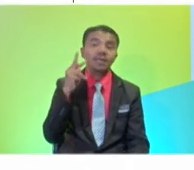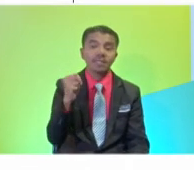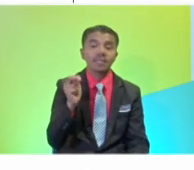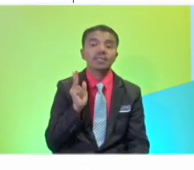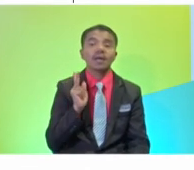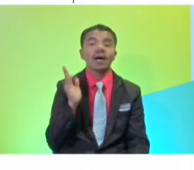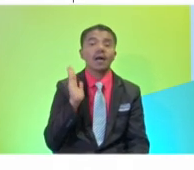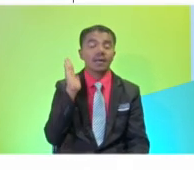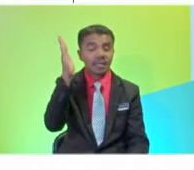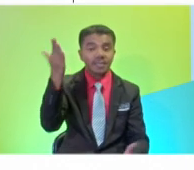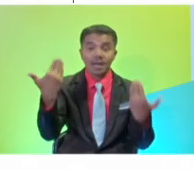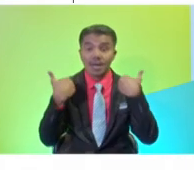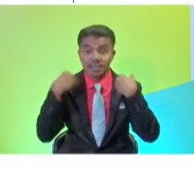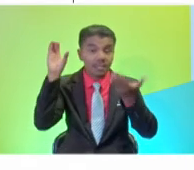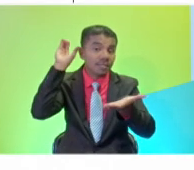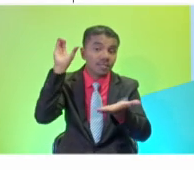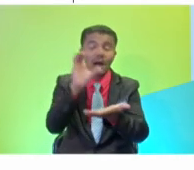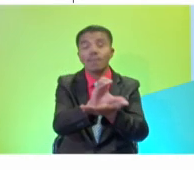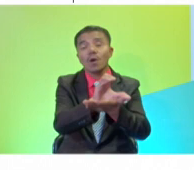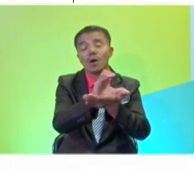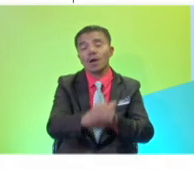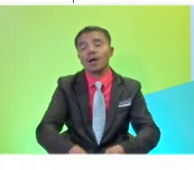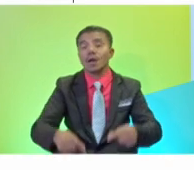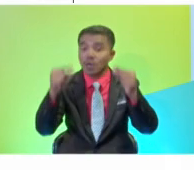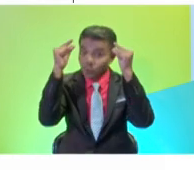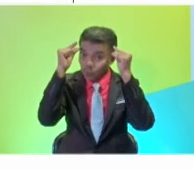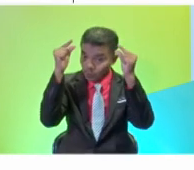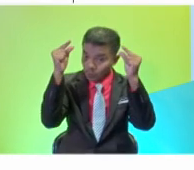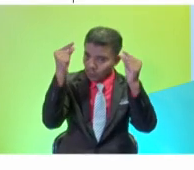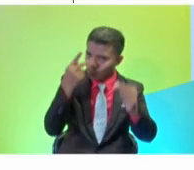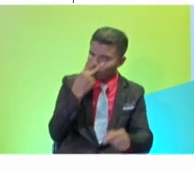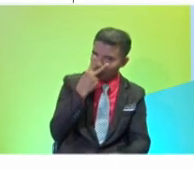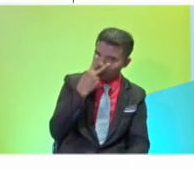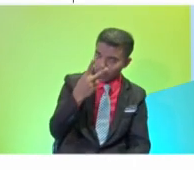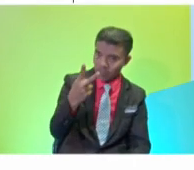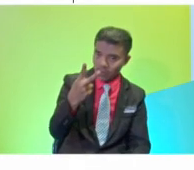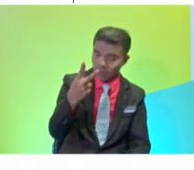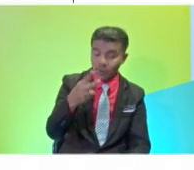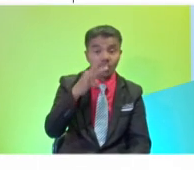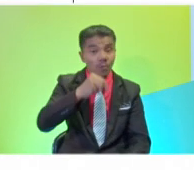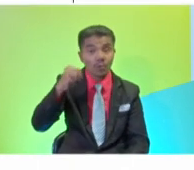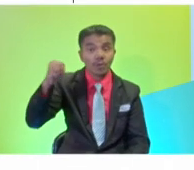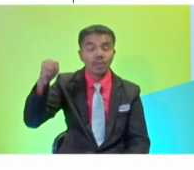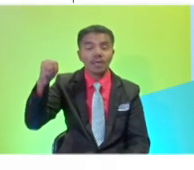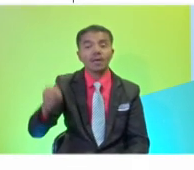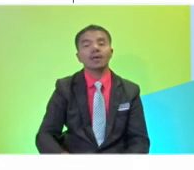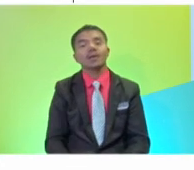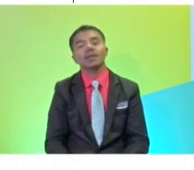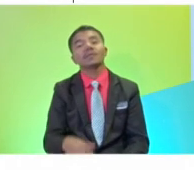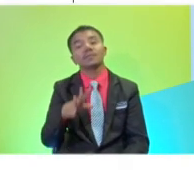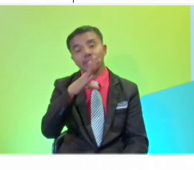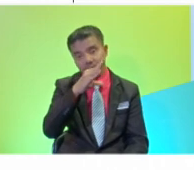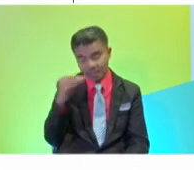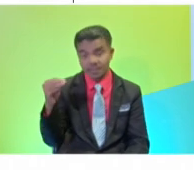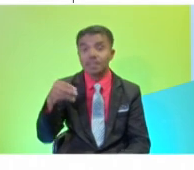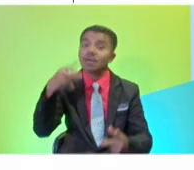pemerhatian dan bertulis Cikgu perhatikan m menulis kita betulkan kalau mereka salah kemudian apakah instrumen kita gunakan di sini